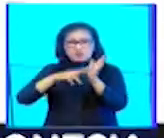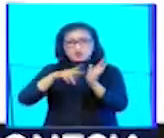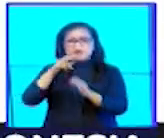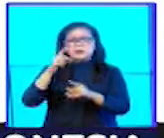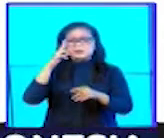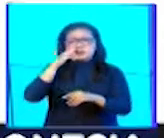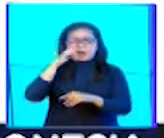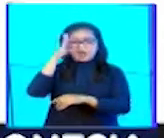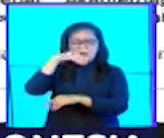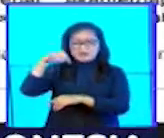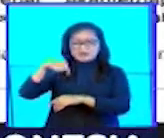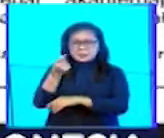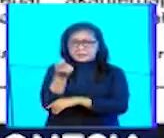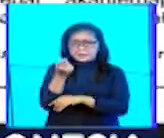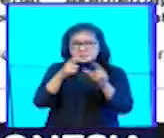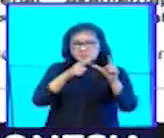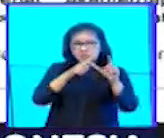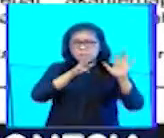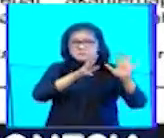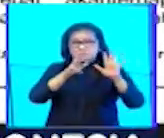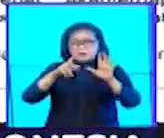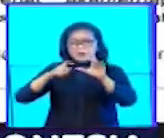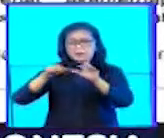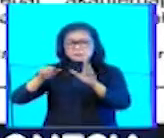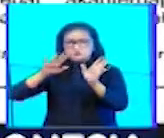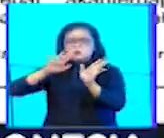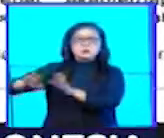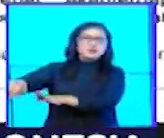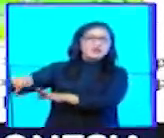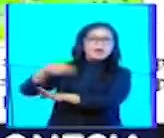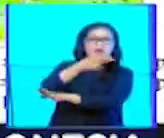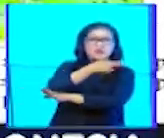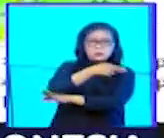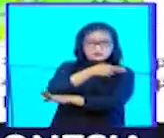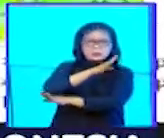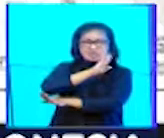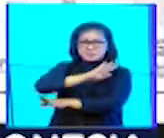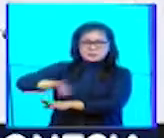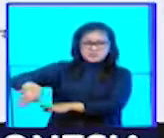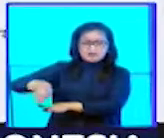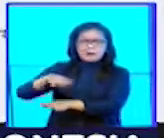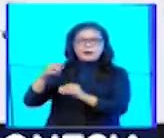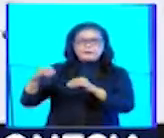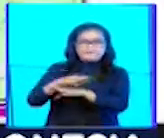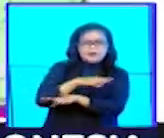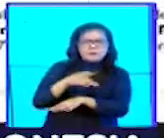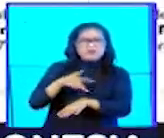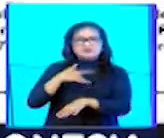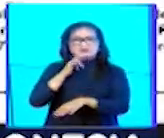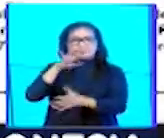99-s ini bergerak meninggalkan wilayah Indonesia namun efeknya masih dirasakan di sejumlah tempat terutama di kawasan